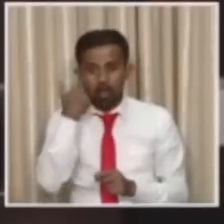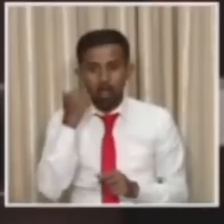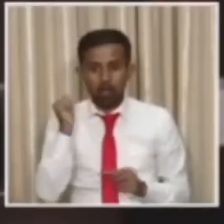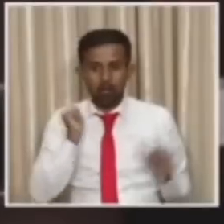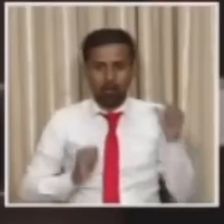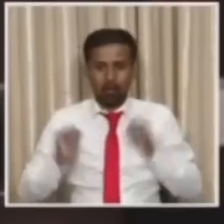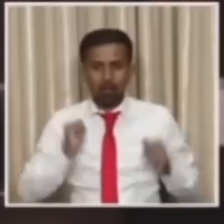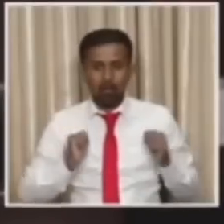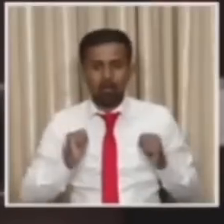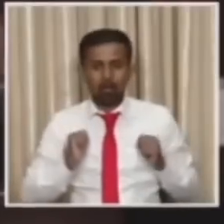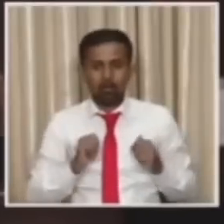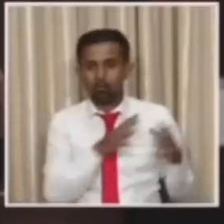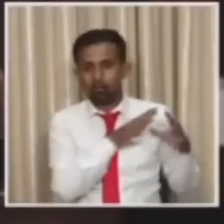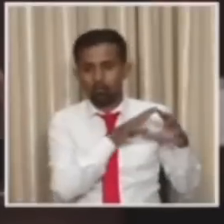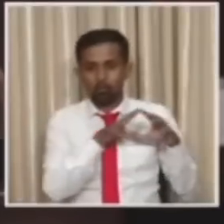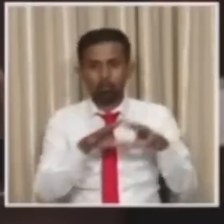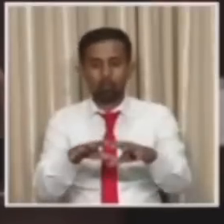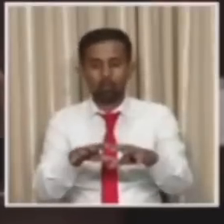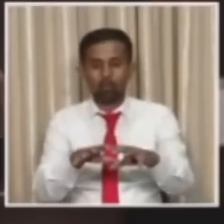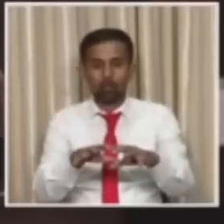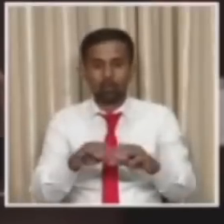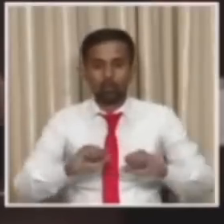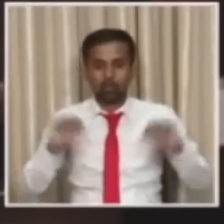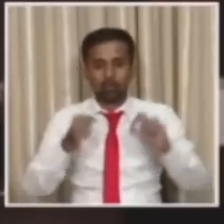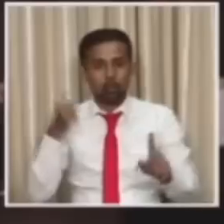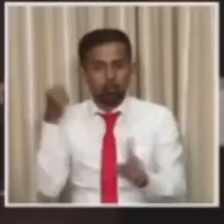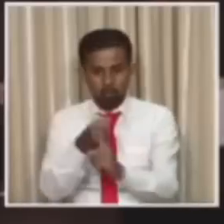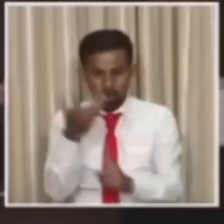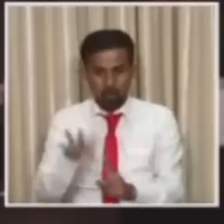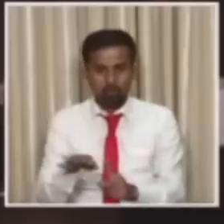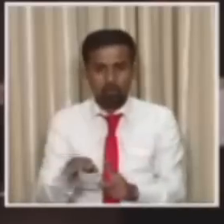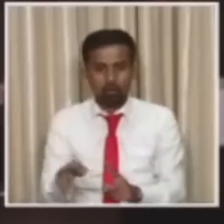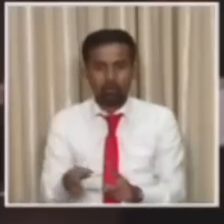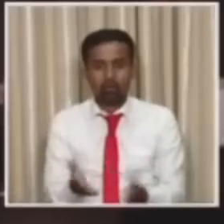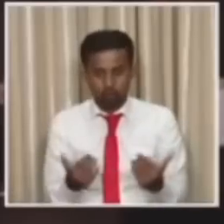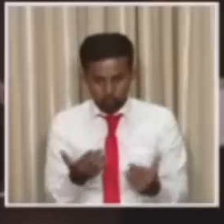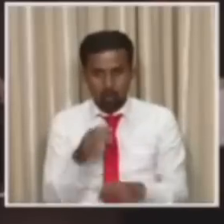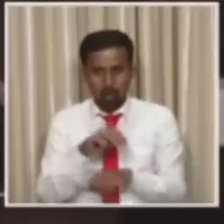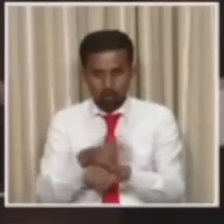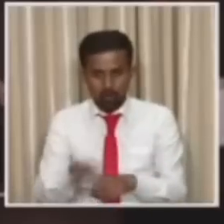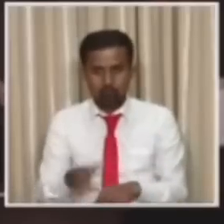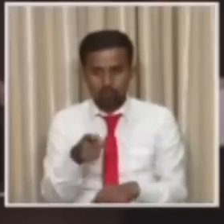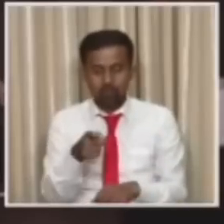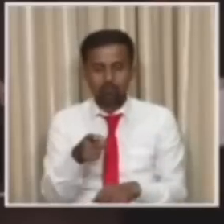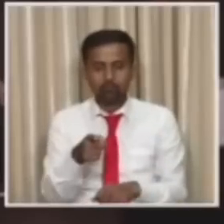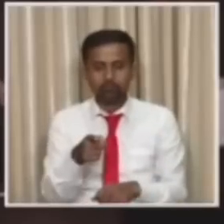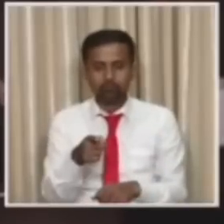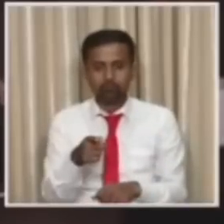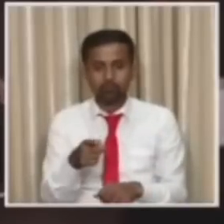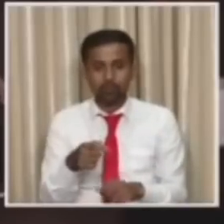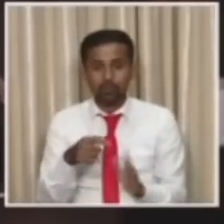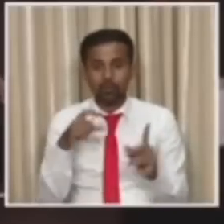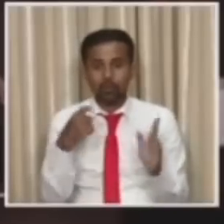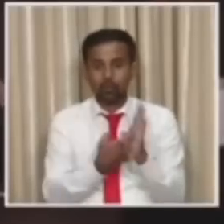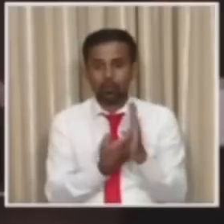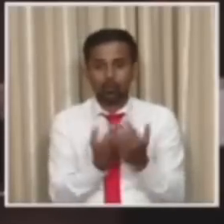ඇඳගෙන මිනිස්සු ආව පාර්ලිමේ පාරට ඇවිල්ලි වල අරගලේට කටේ ගැහුවා අද වෙනදරු ඇක්ෂන් ගත්තද හේට් ස්පීච් දැන් මේ වෙනකොට බ්‍රූනෝ දිවාකර